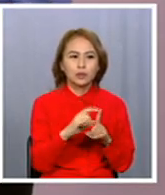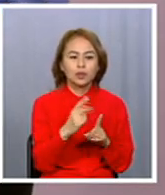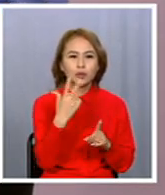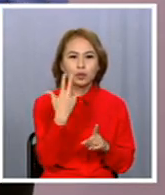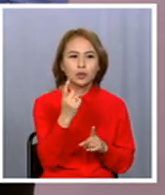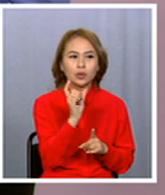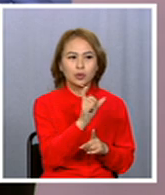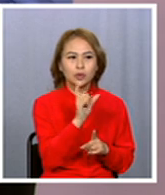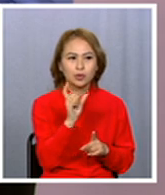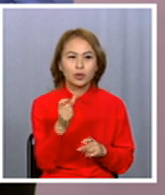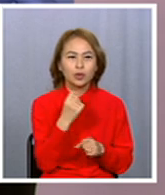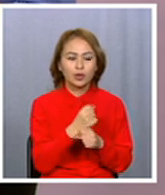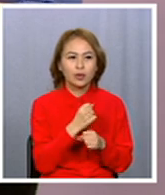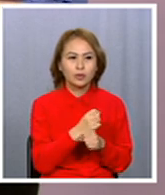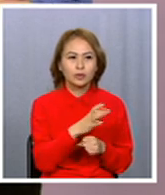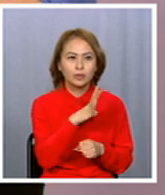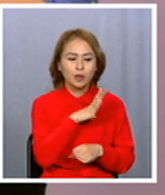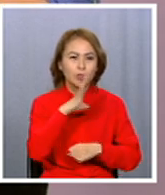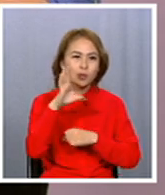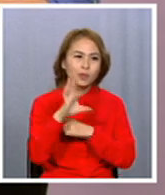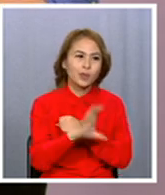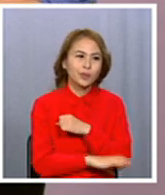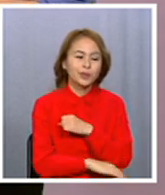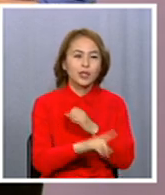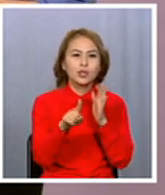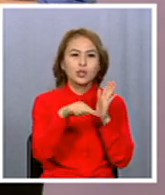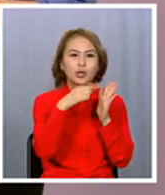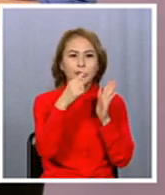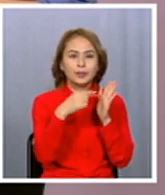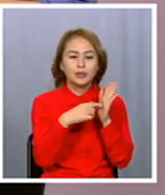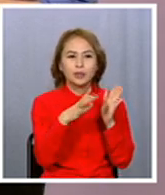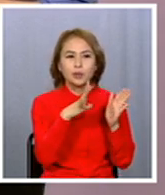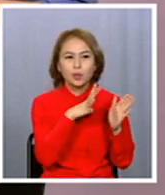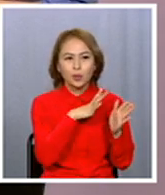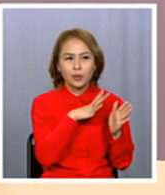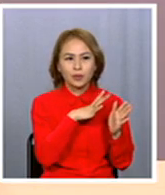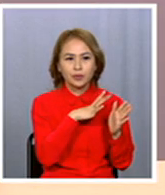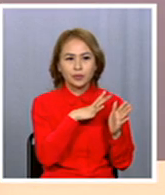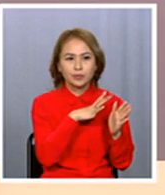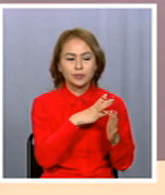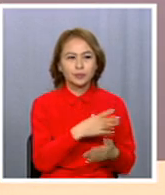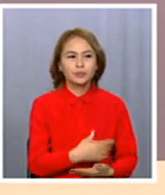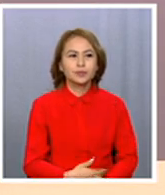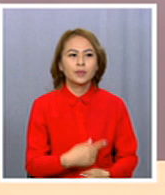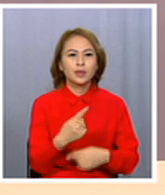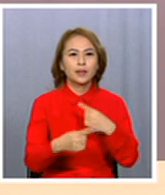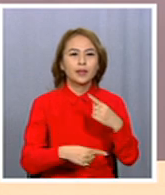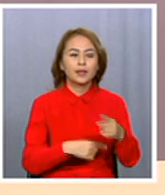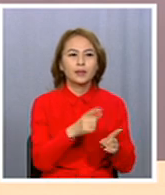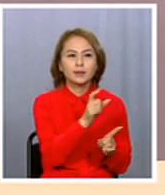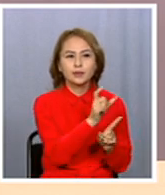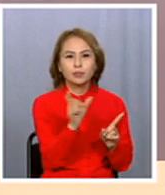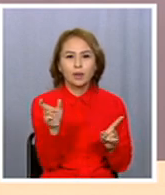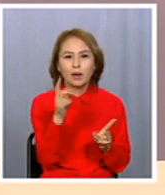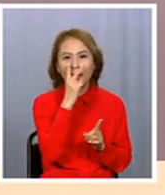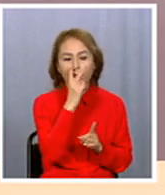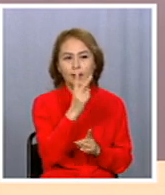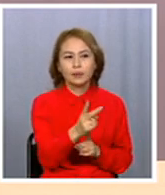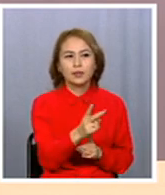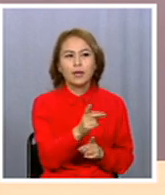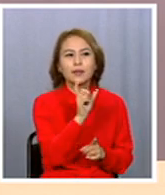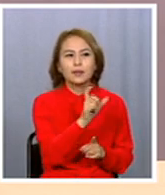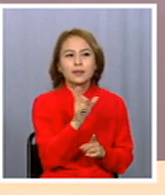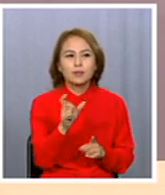сөзден құралды. Сөйлемнің соңында сұрақ белгісі қойылды. Келесі сызбаға қарайық.